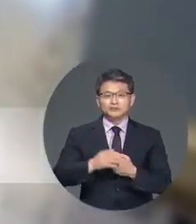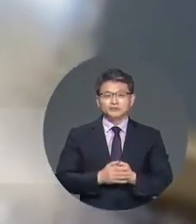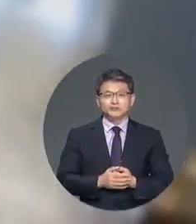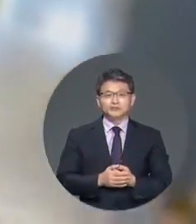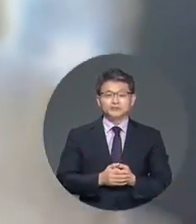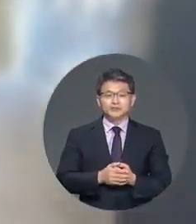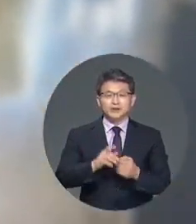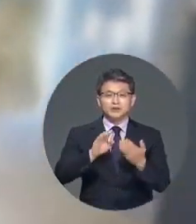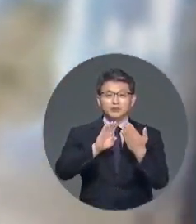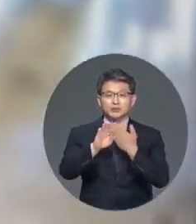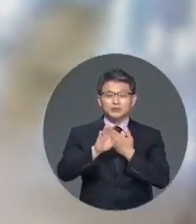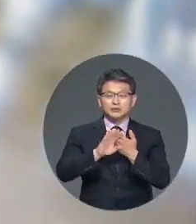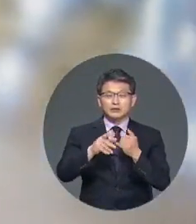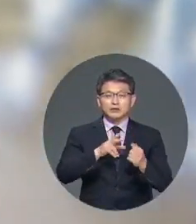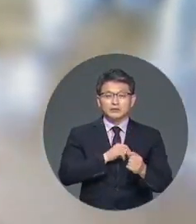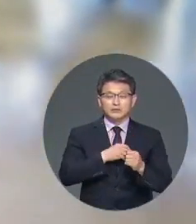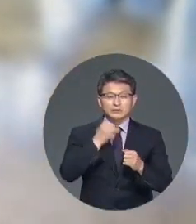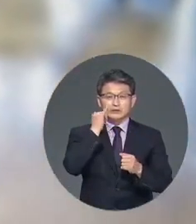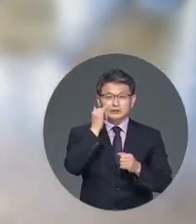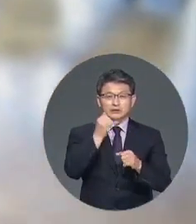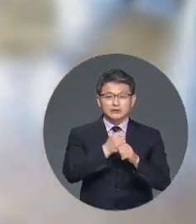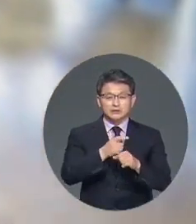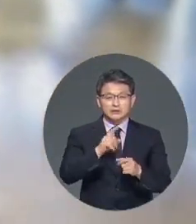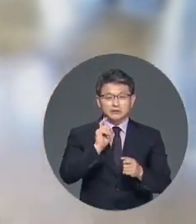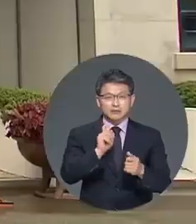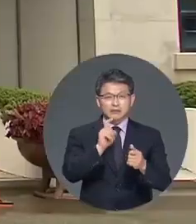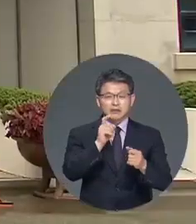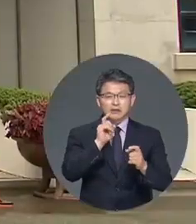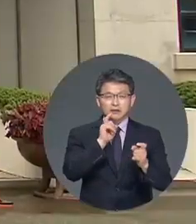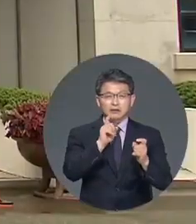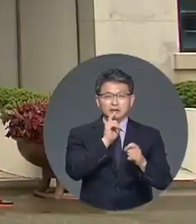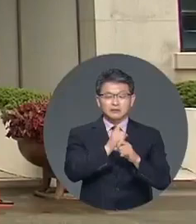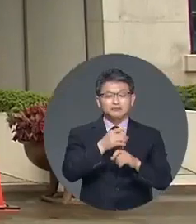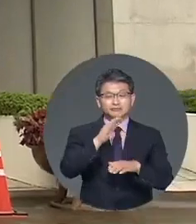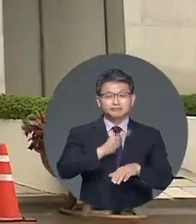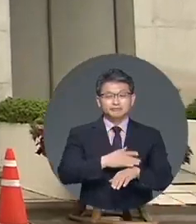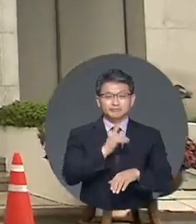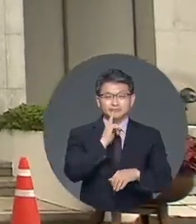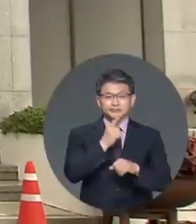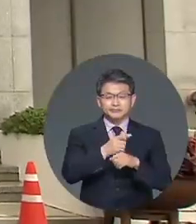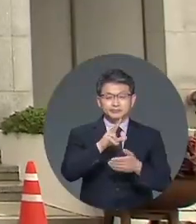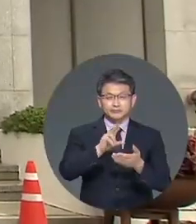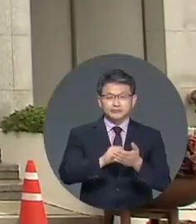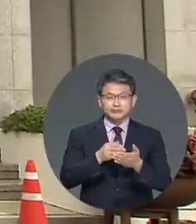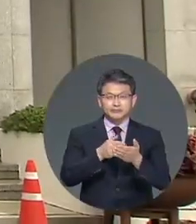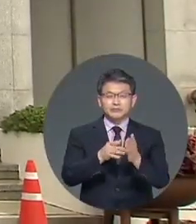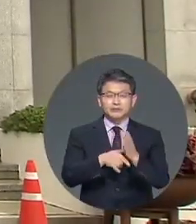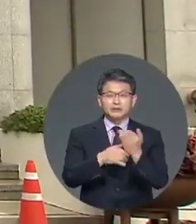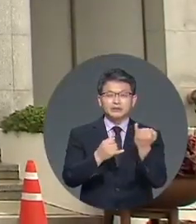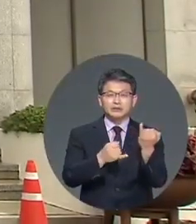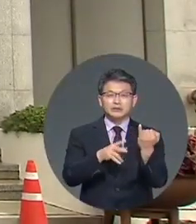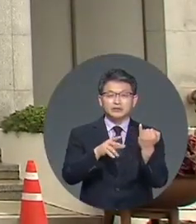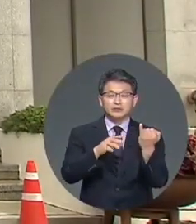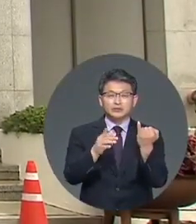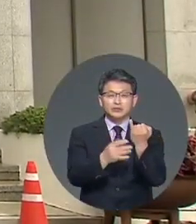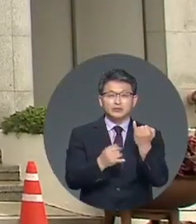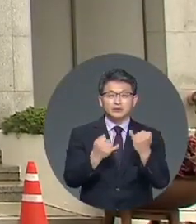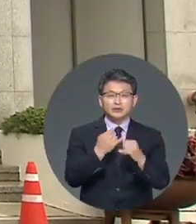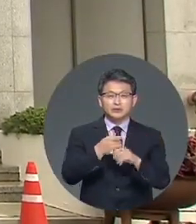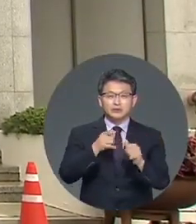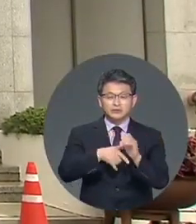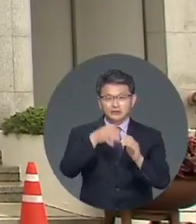이후 다른 위원이 전화를 해서 따지자 그제야 잘못을 시인하고 문제 제기를 한 여성위원에게도